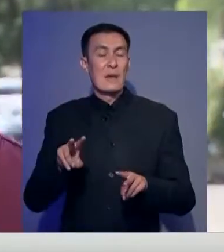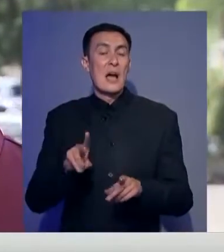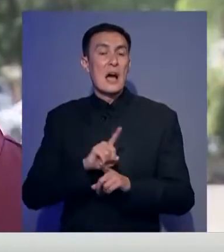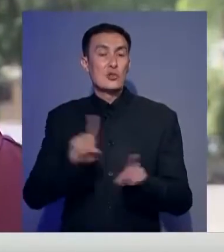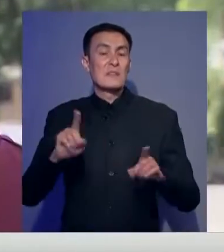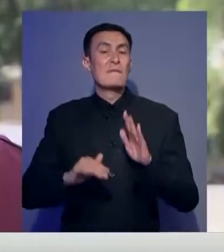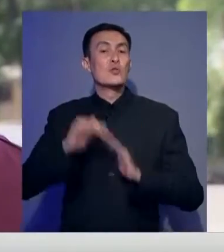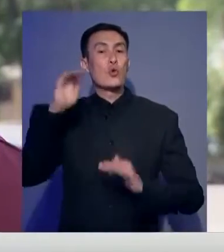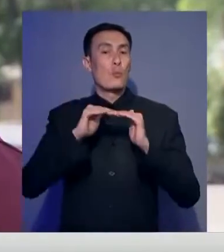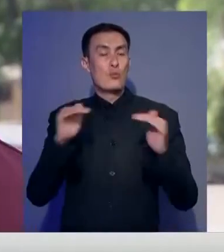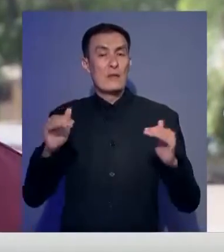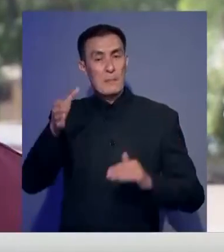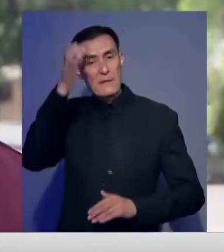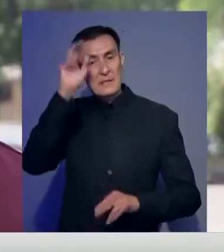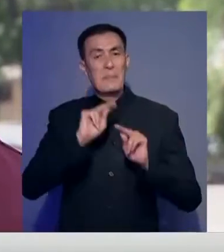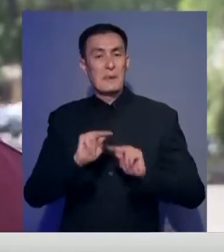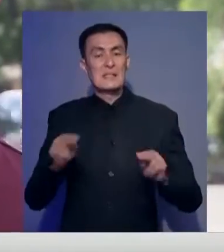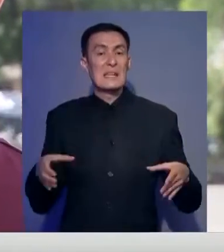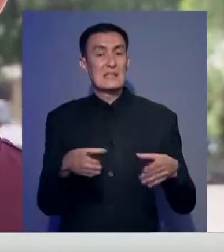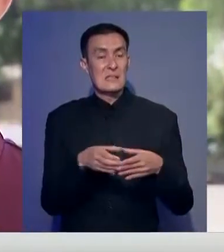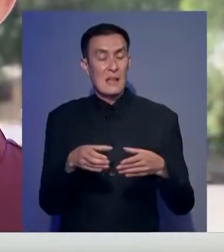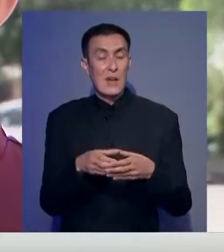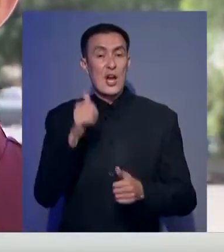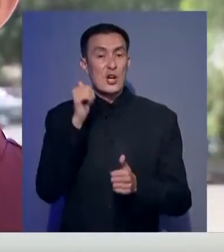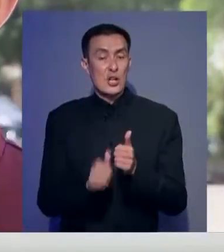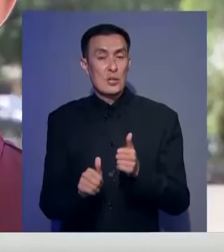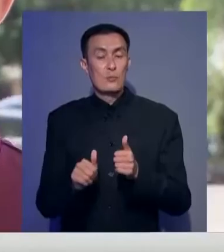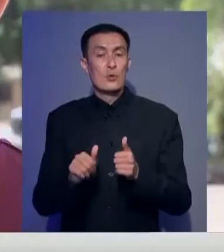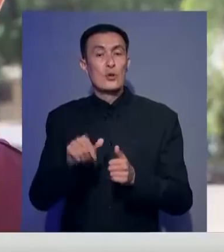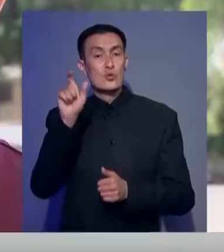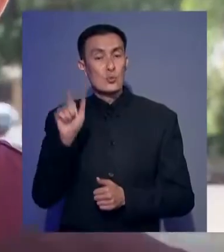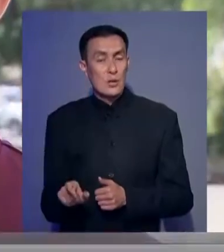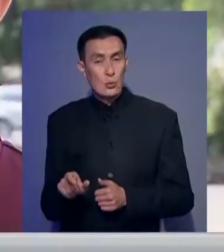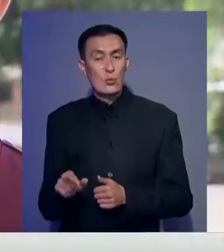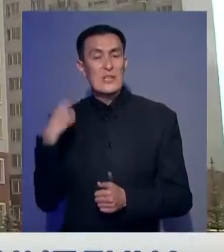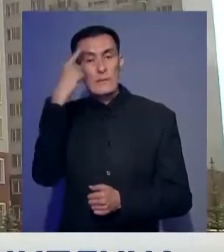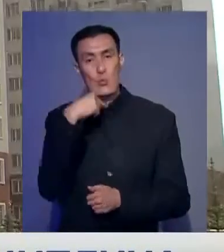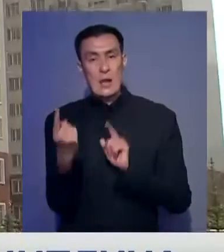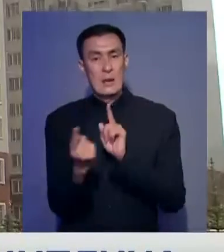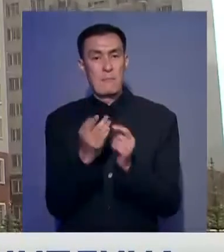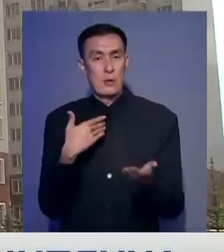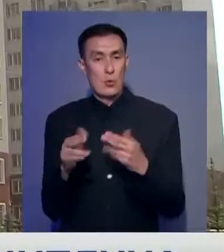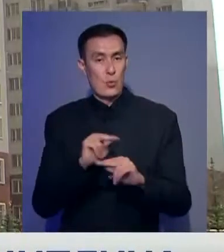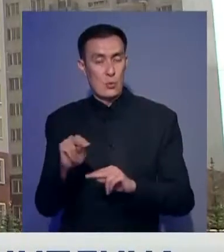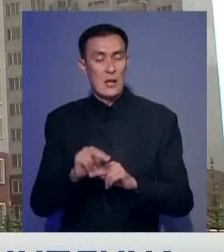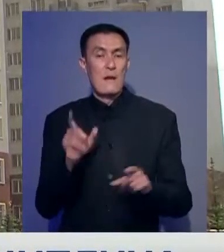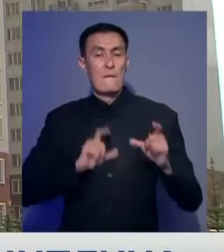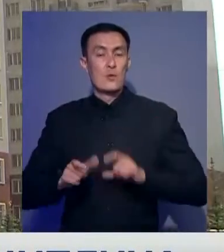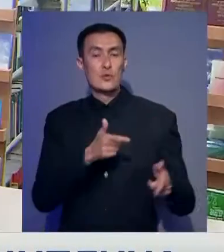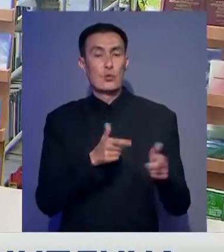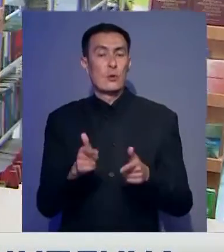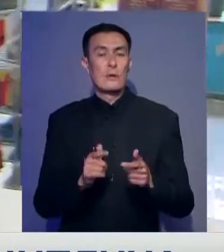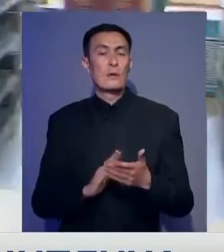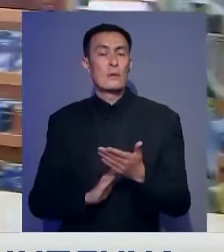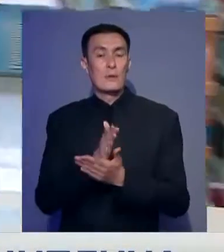особенности на высоком уровне профессорско-преподавательский состав. Каждому студенту индивидуальный подход. Сейчас ВУЗ готовится принимать